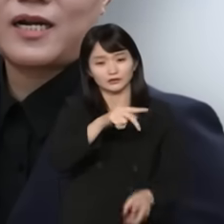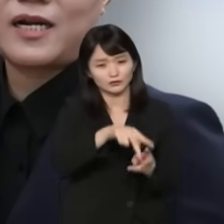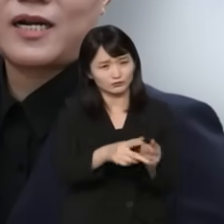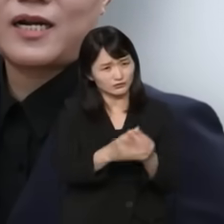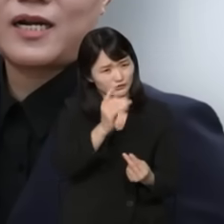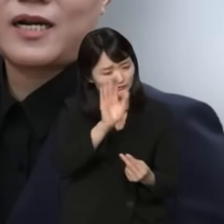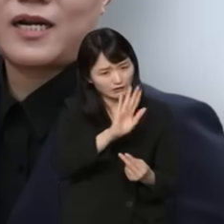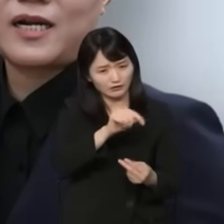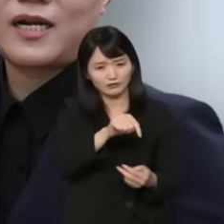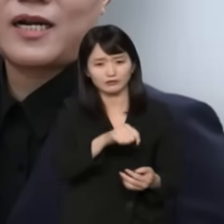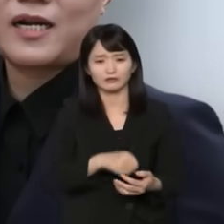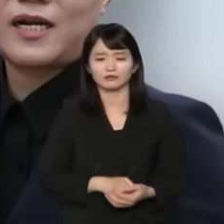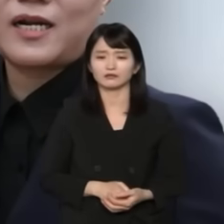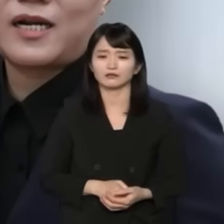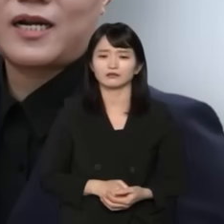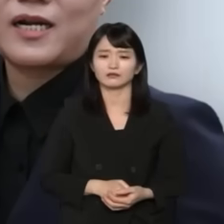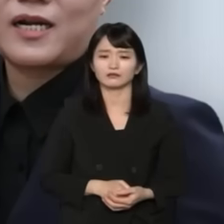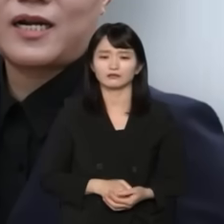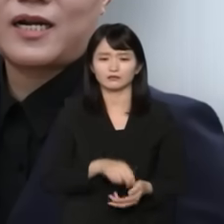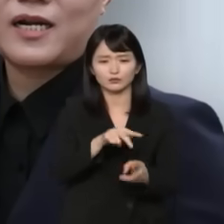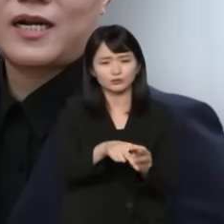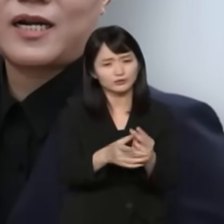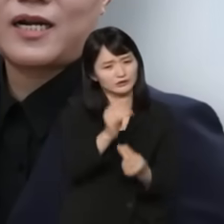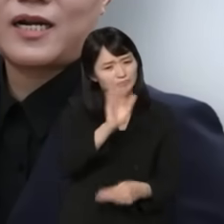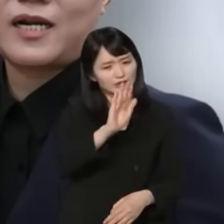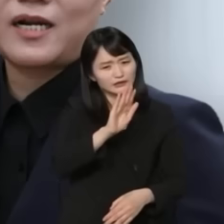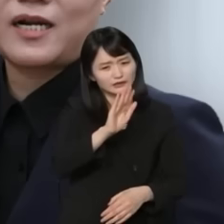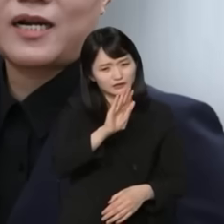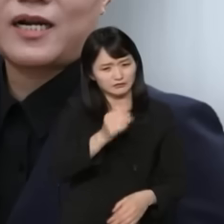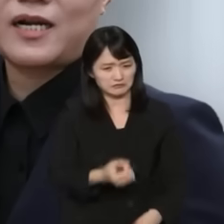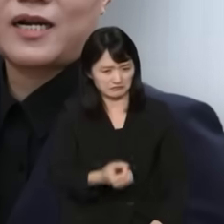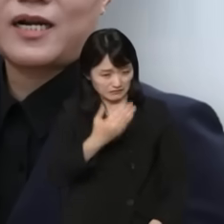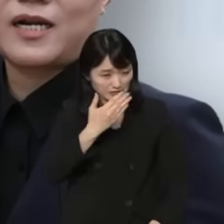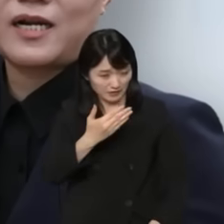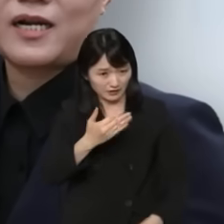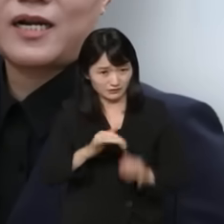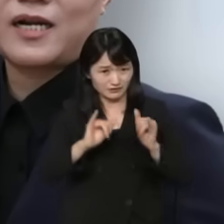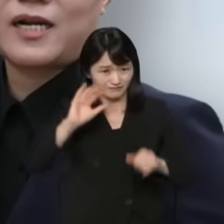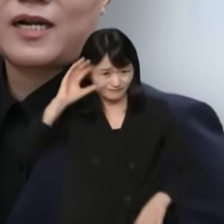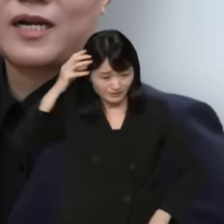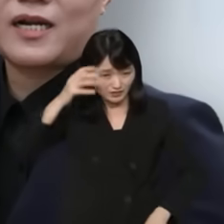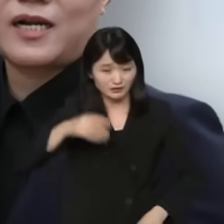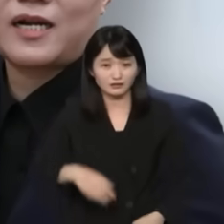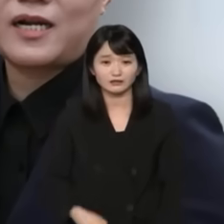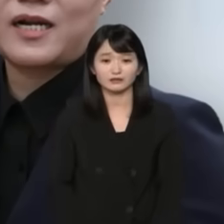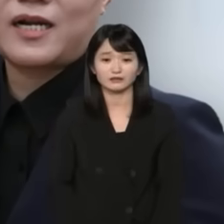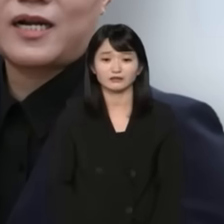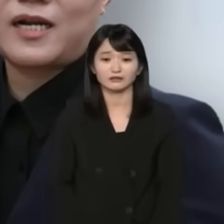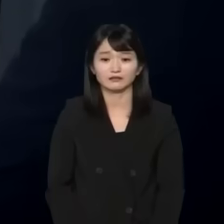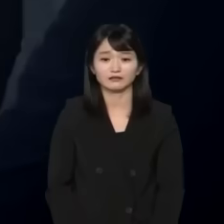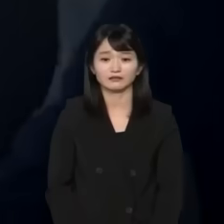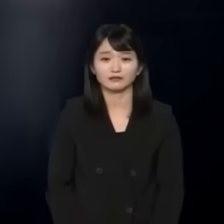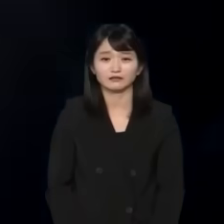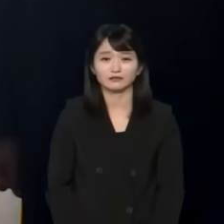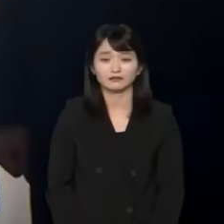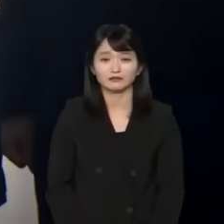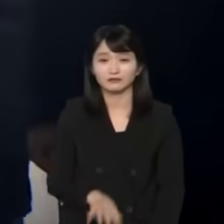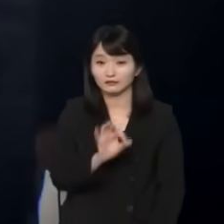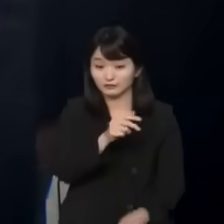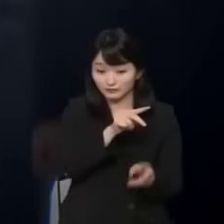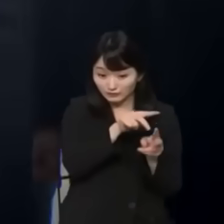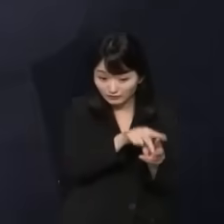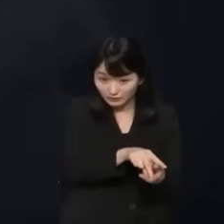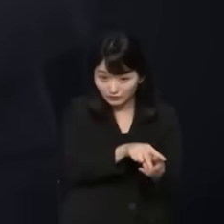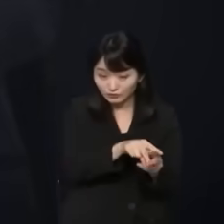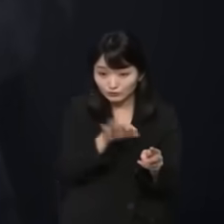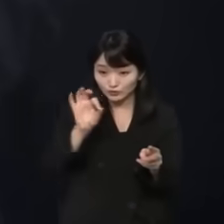하네. 단일화 안 한다고 이긴다고. 사람이 돌았네. 그러게요. 안 후보와